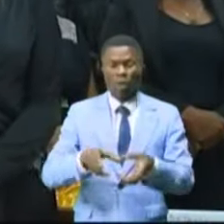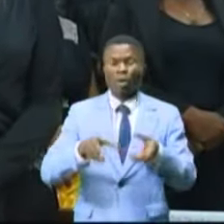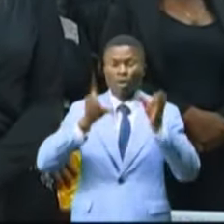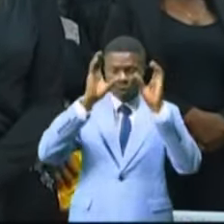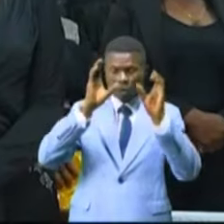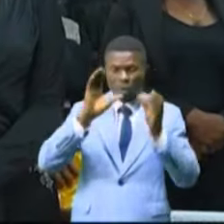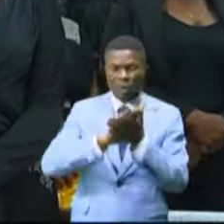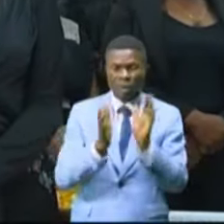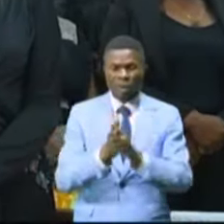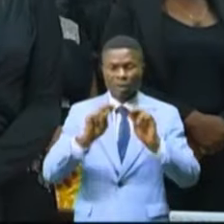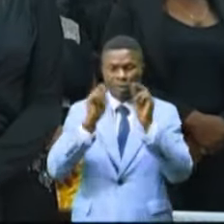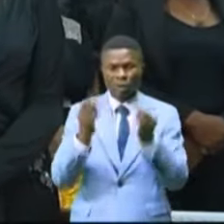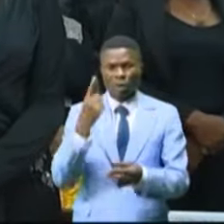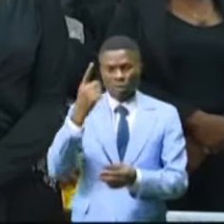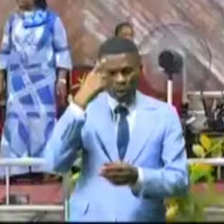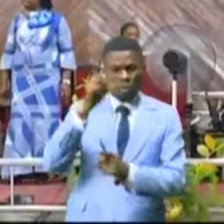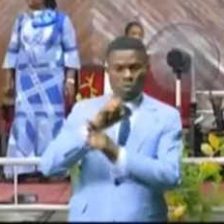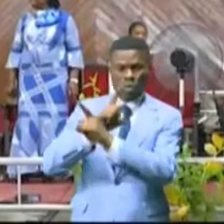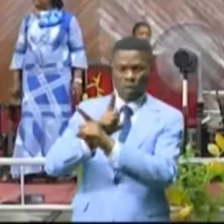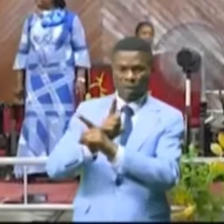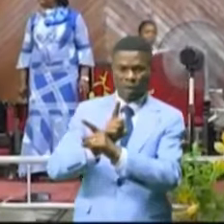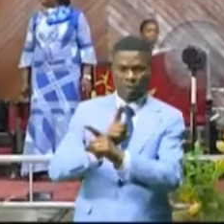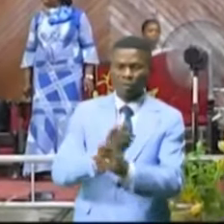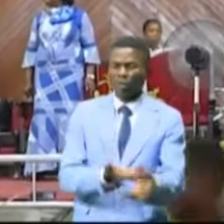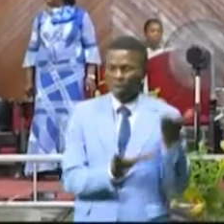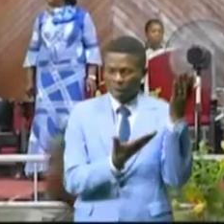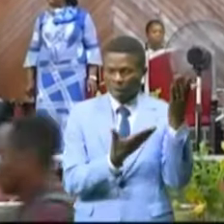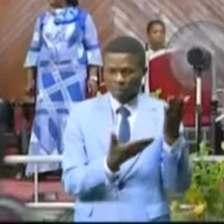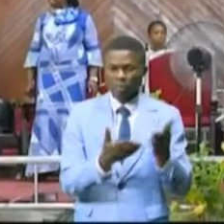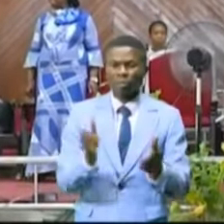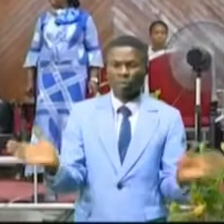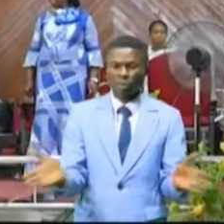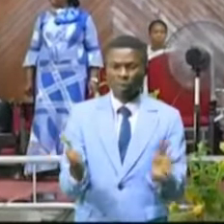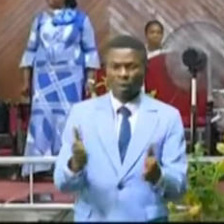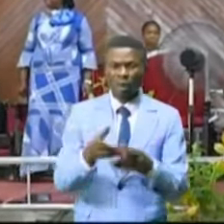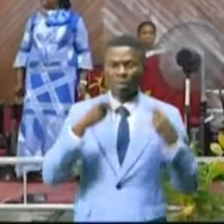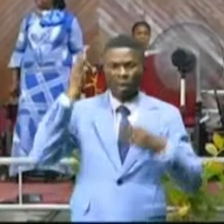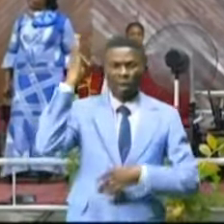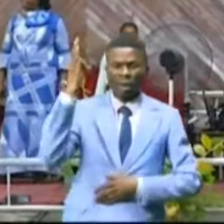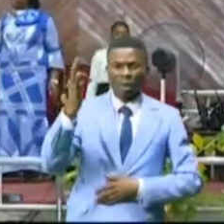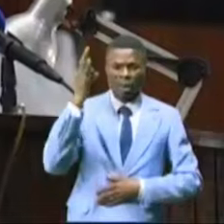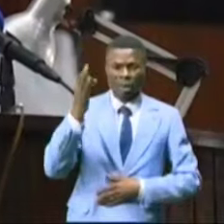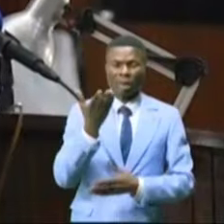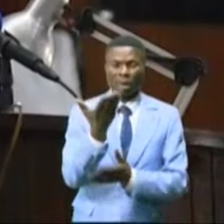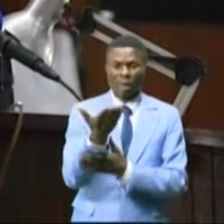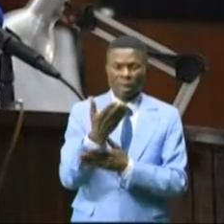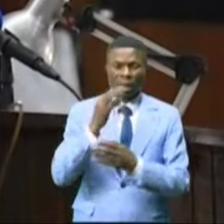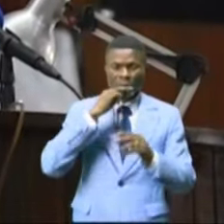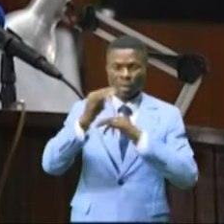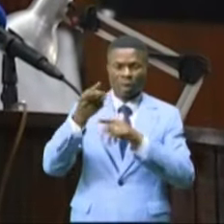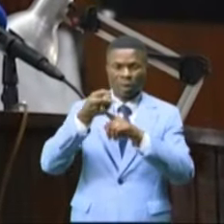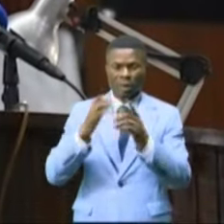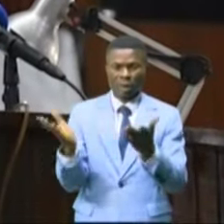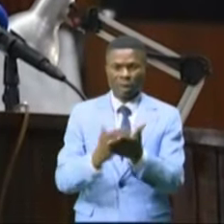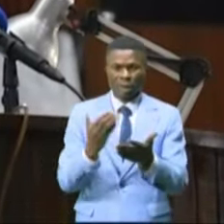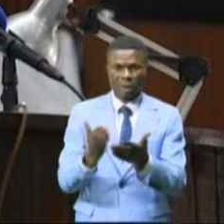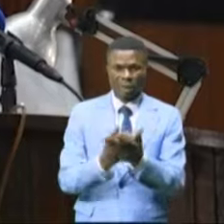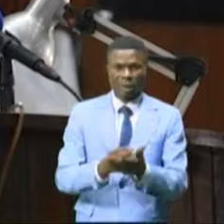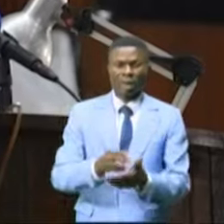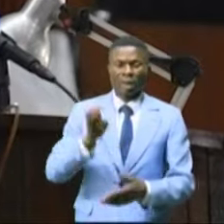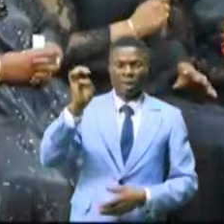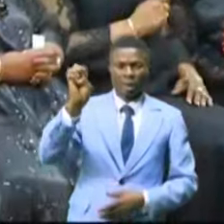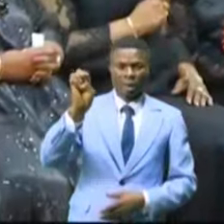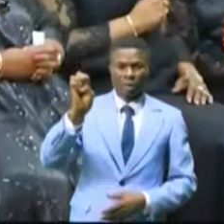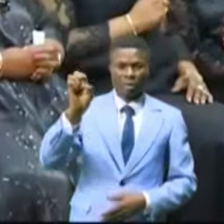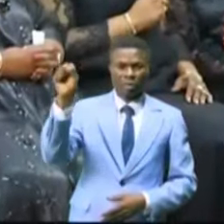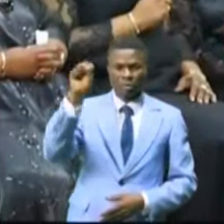homme pour défendre cette cause noble. Exhortation de l'officiante du jour qui a tiré son message du livre d'Esther,